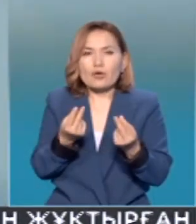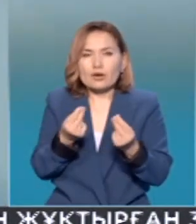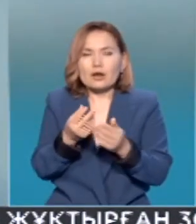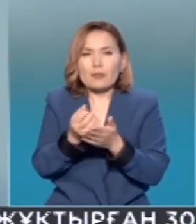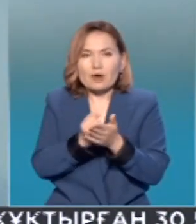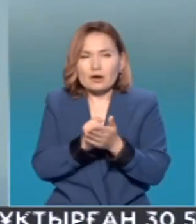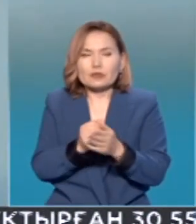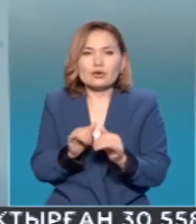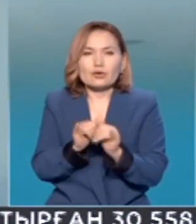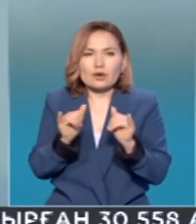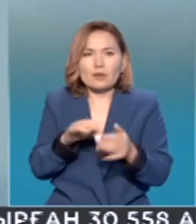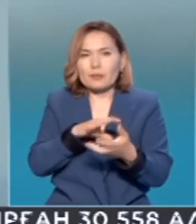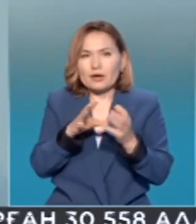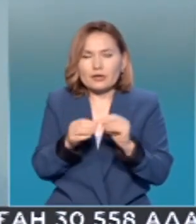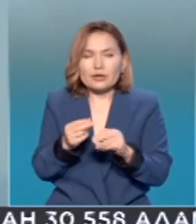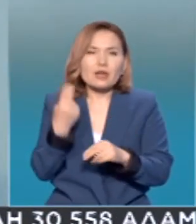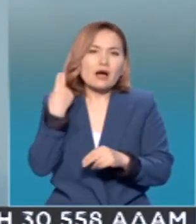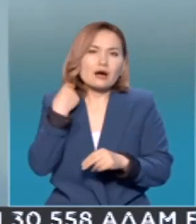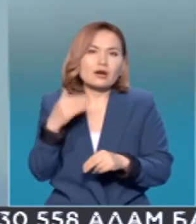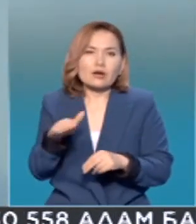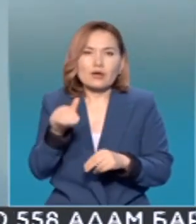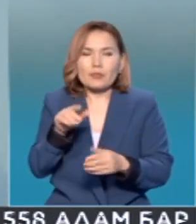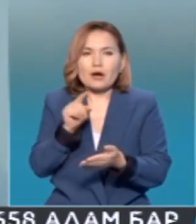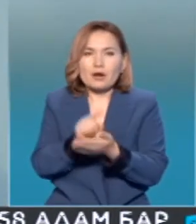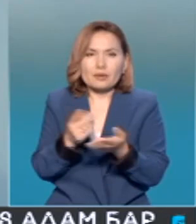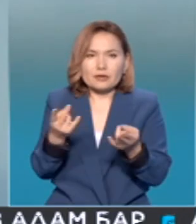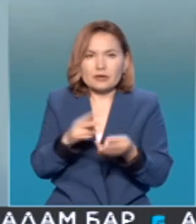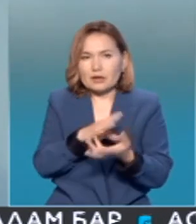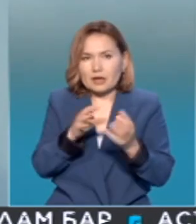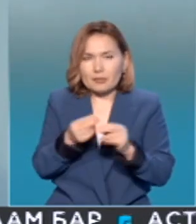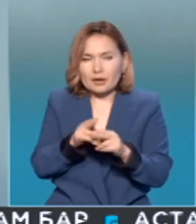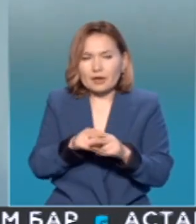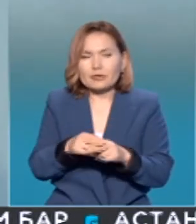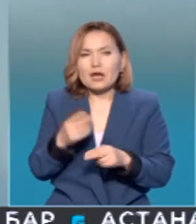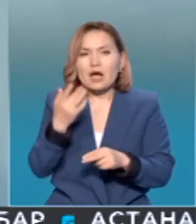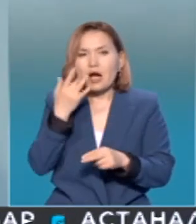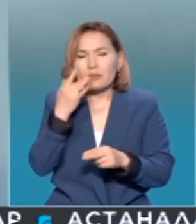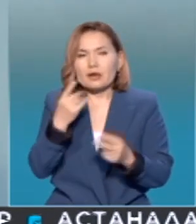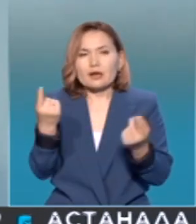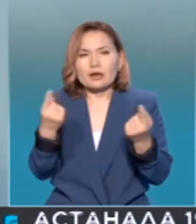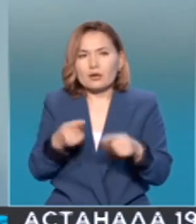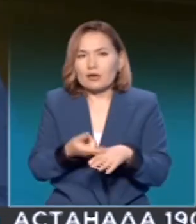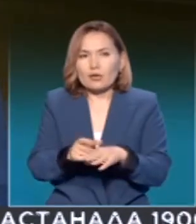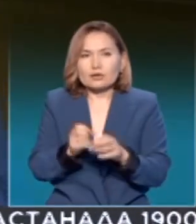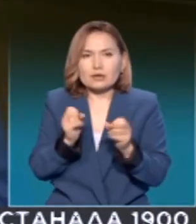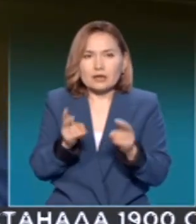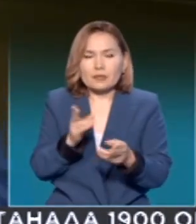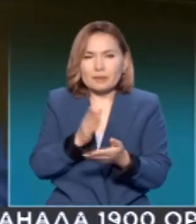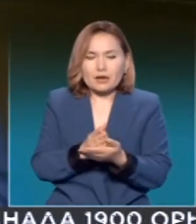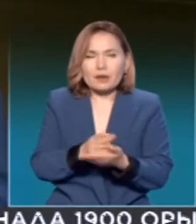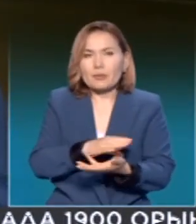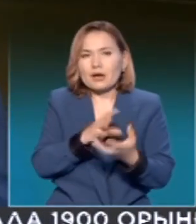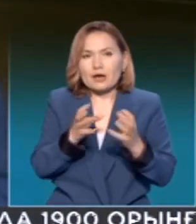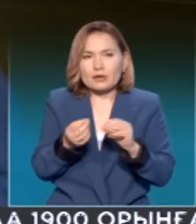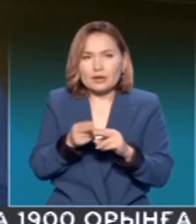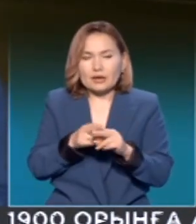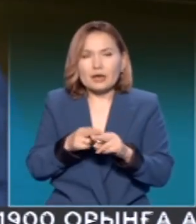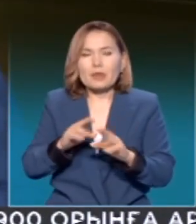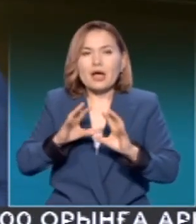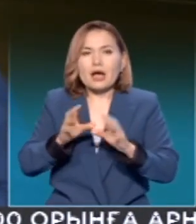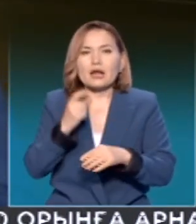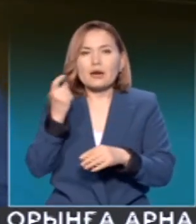рұқсат бермесе, ішкі және халықаралық міндеттемелерін орындай алмай, ел экономикасы дефолтқа ұшырауы ықтимал. Ал бұл сайып келгенде